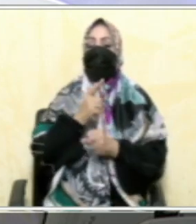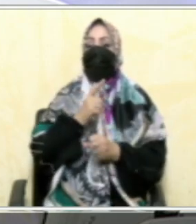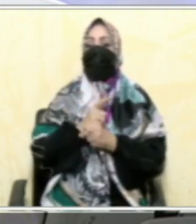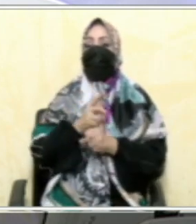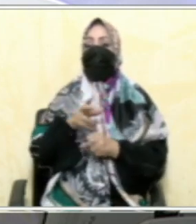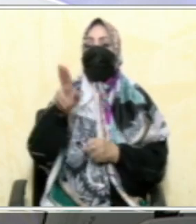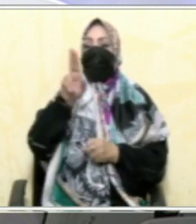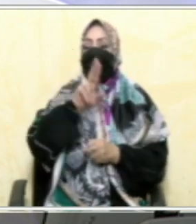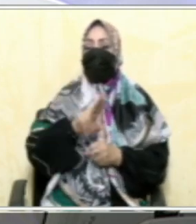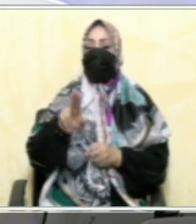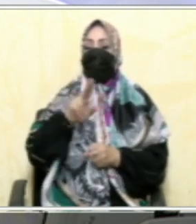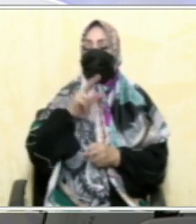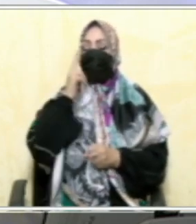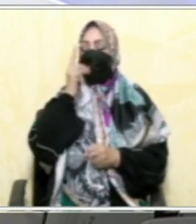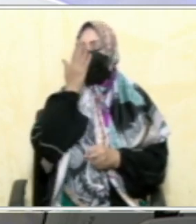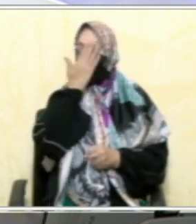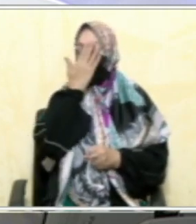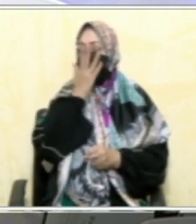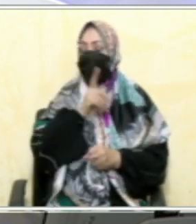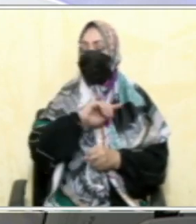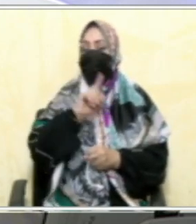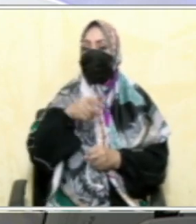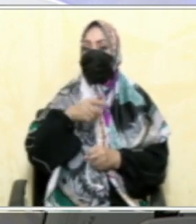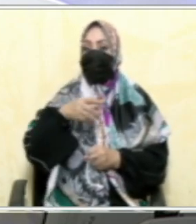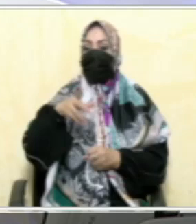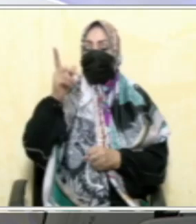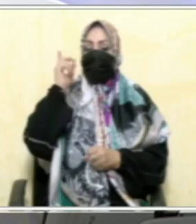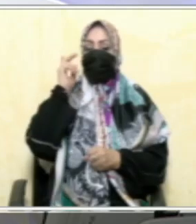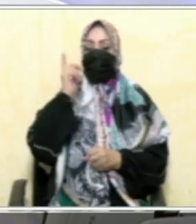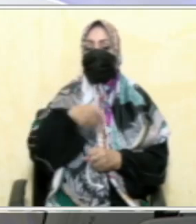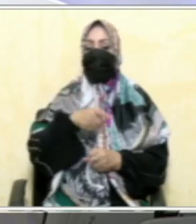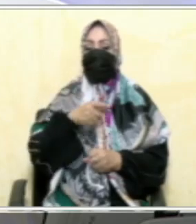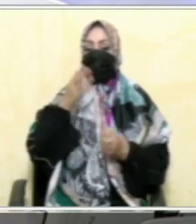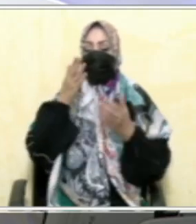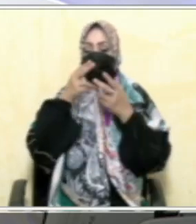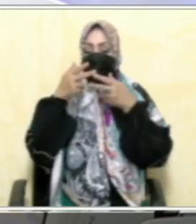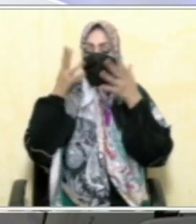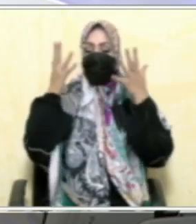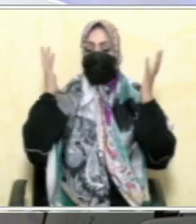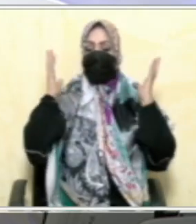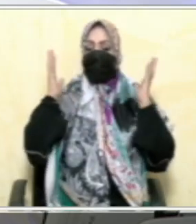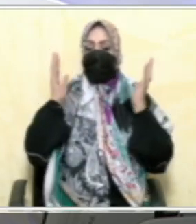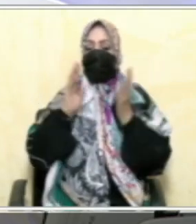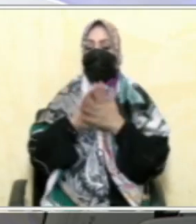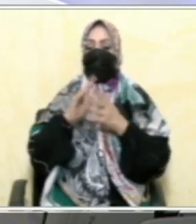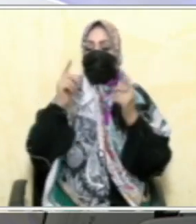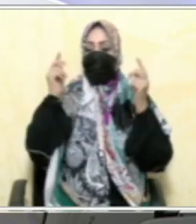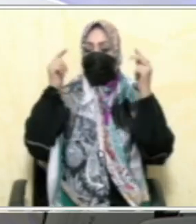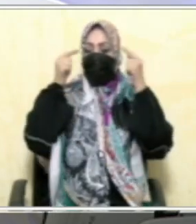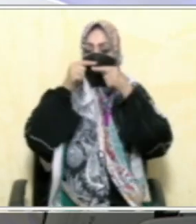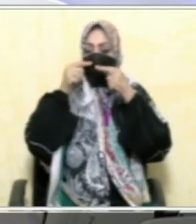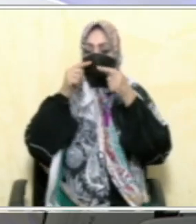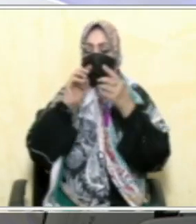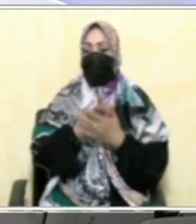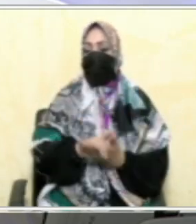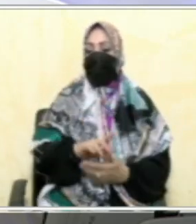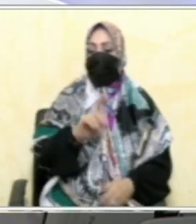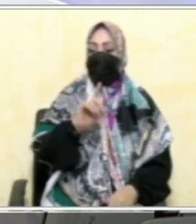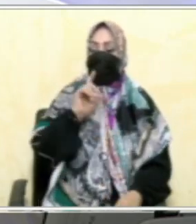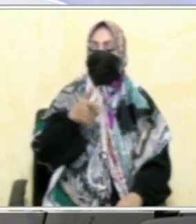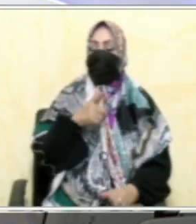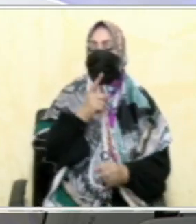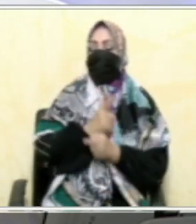حولا. فيا أيها المدرسات اللواتي يعني تسمعن هذا الكلام أو